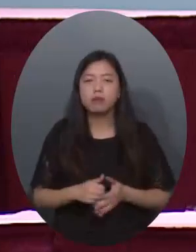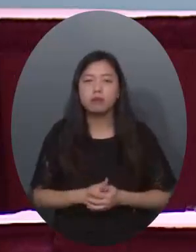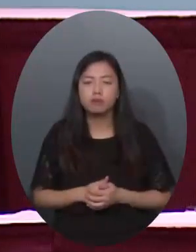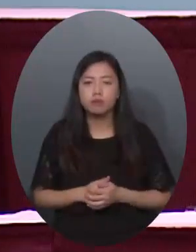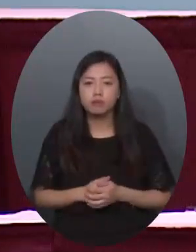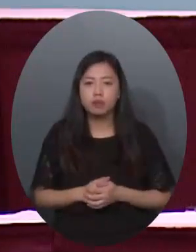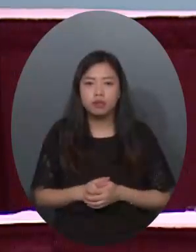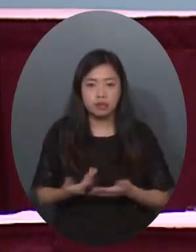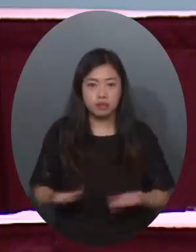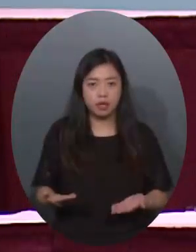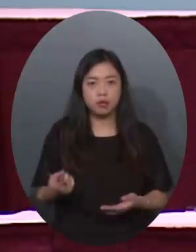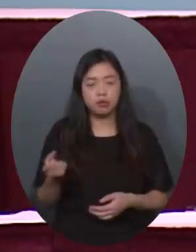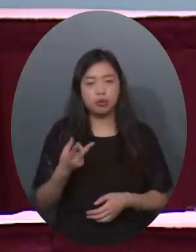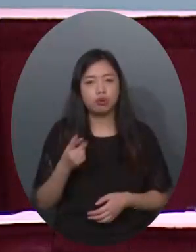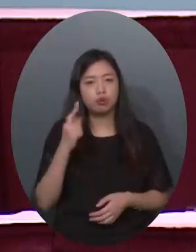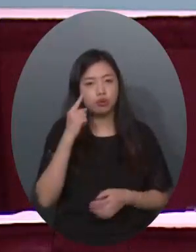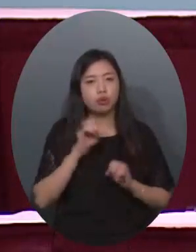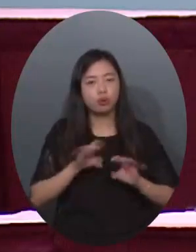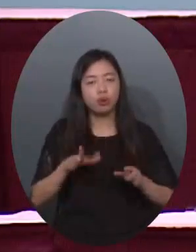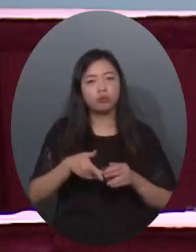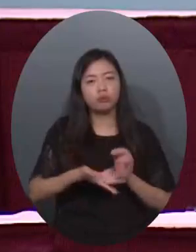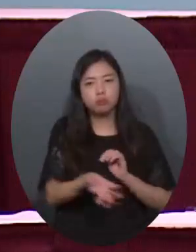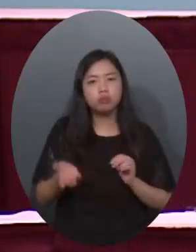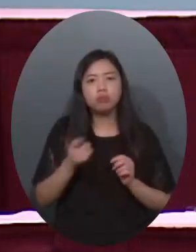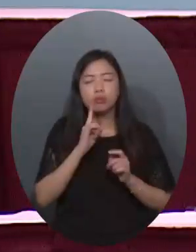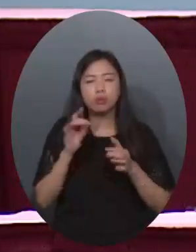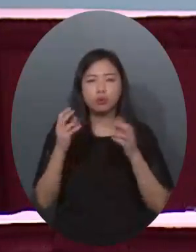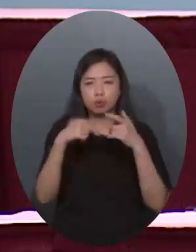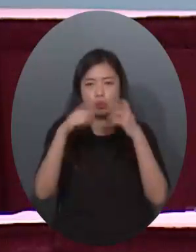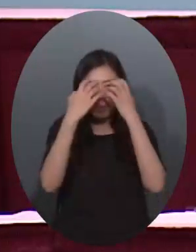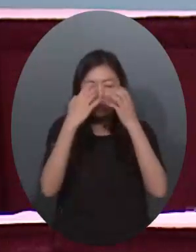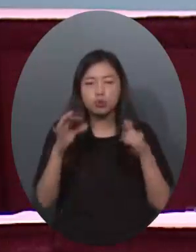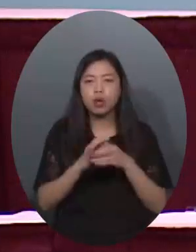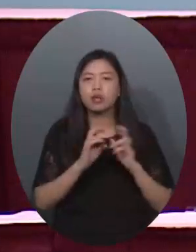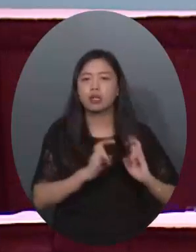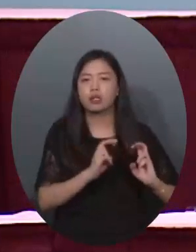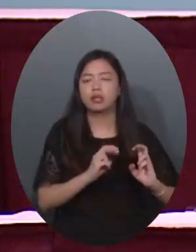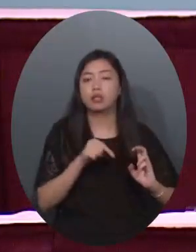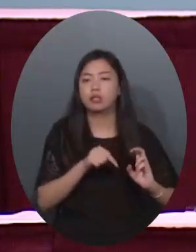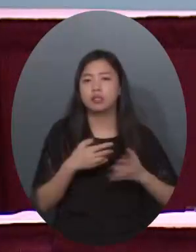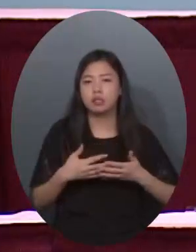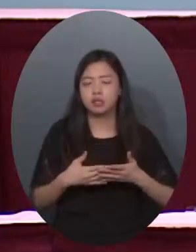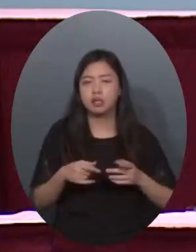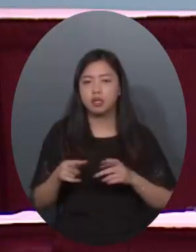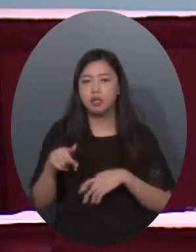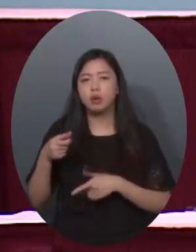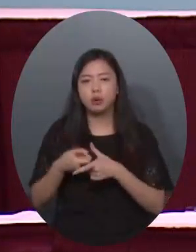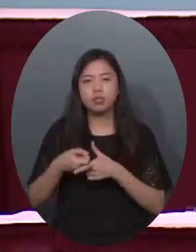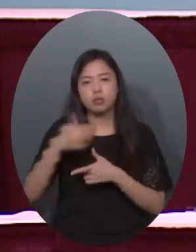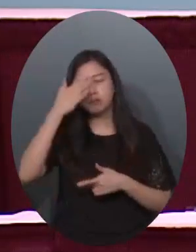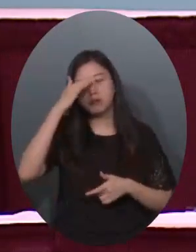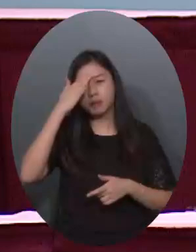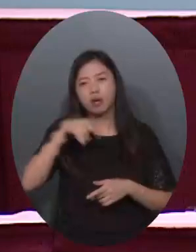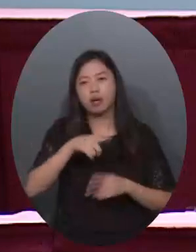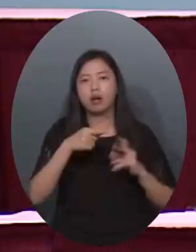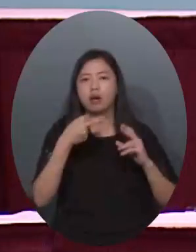現在我想跟大家講講最近市民關注和港鐵有關的事情。公司明白大眾對乘